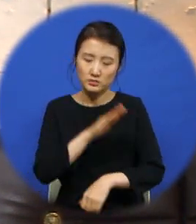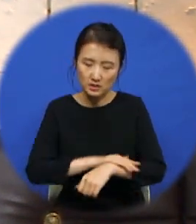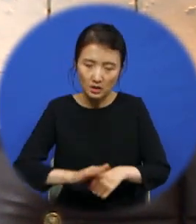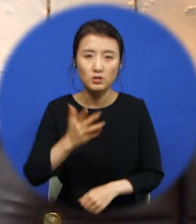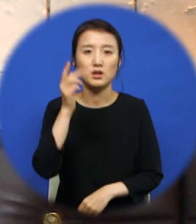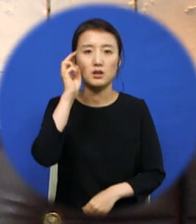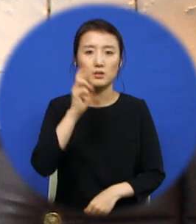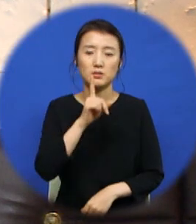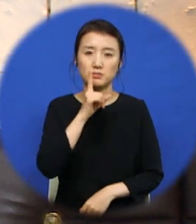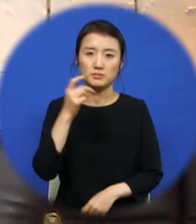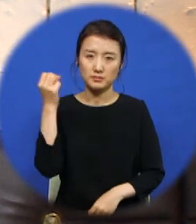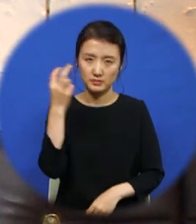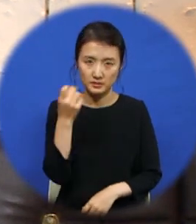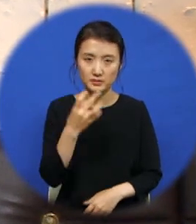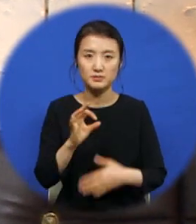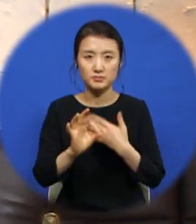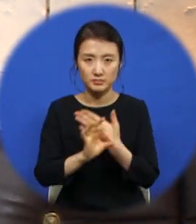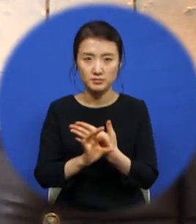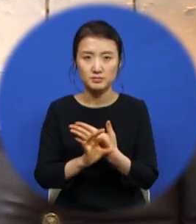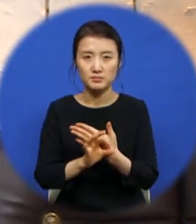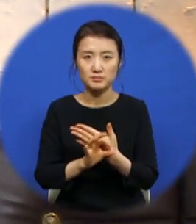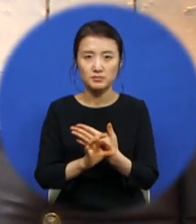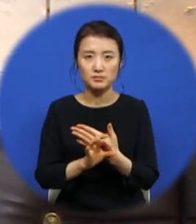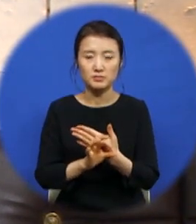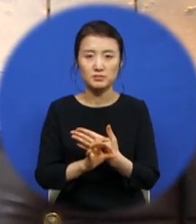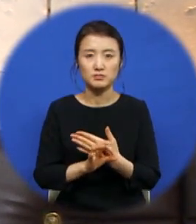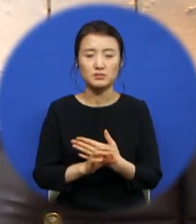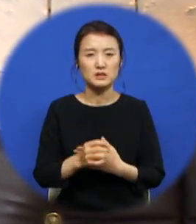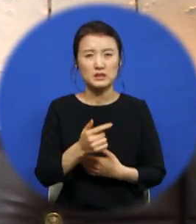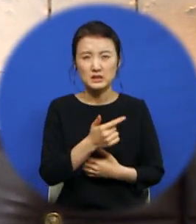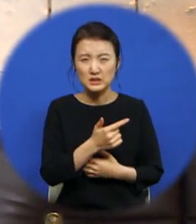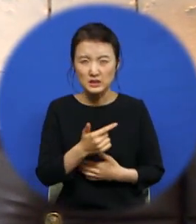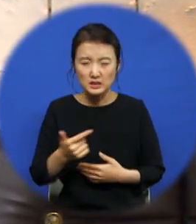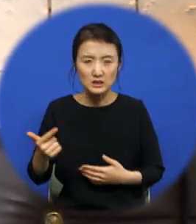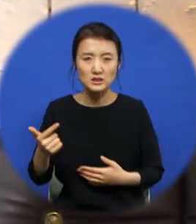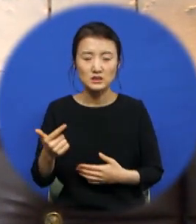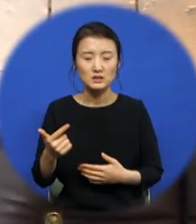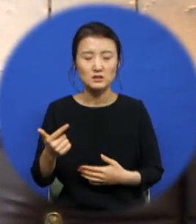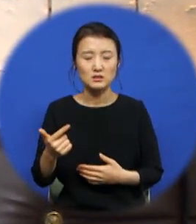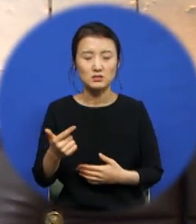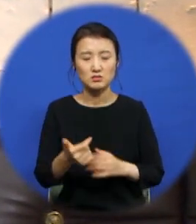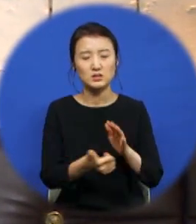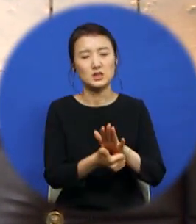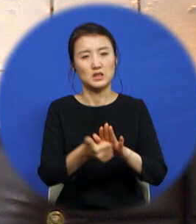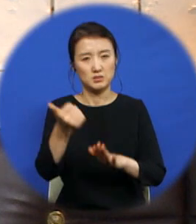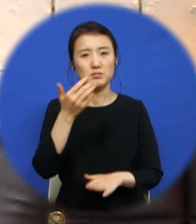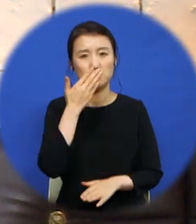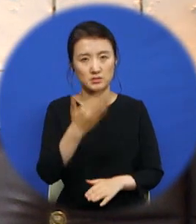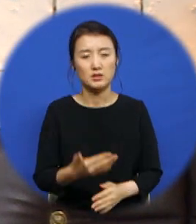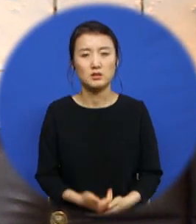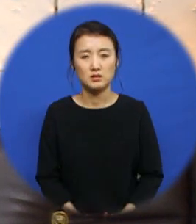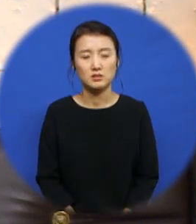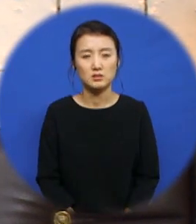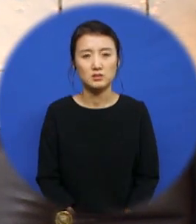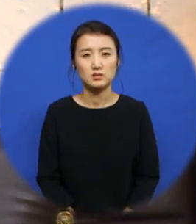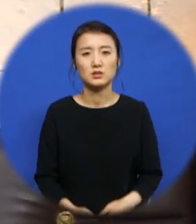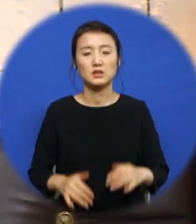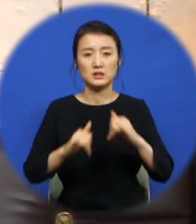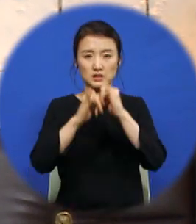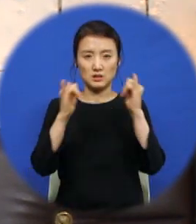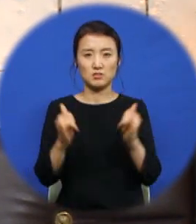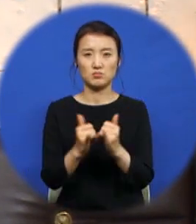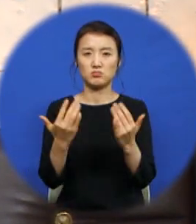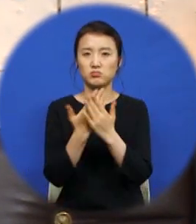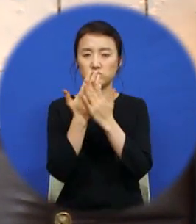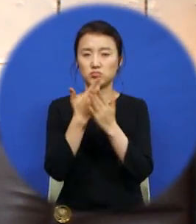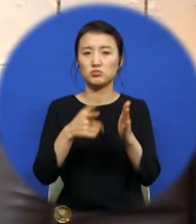이렇게 하시면 은 우리가 큰 그런 노력을 하지 않더라도 우리 사회를 좀 더 빠르게 만드는 데 도움을 줄